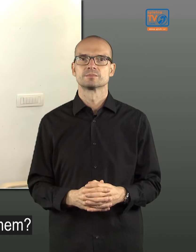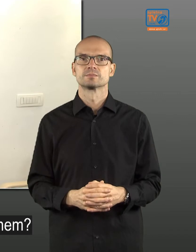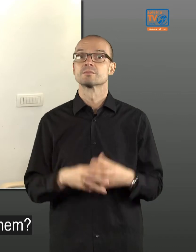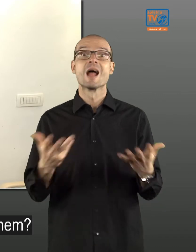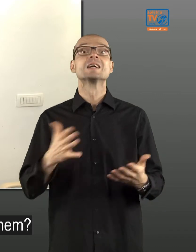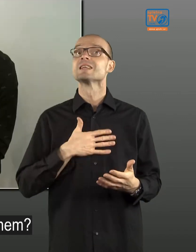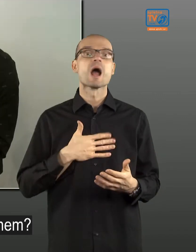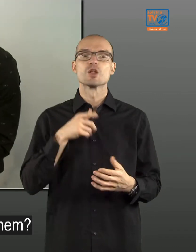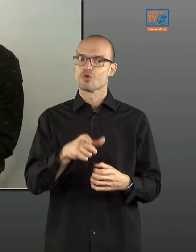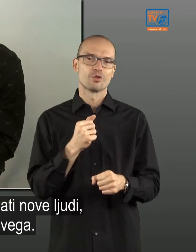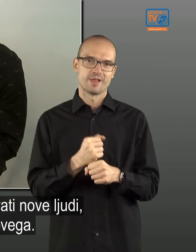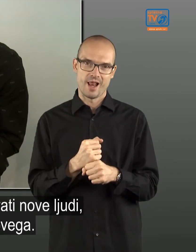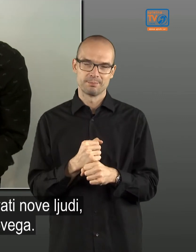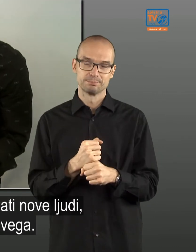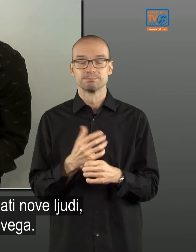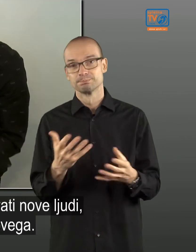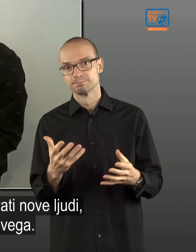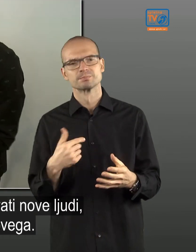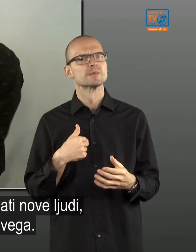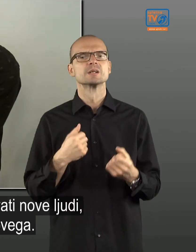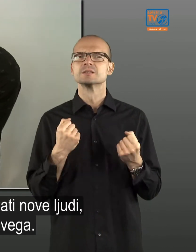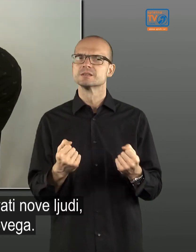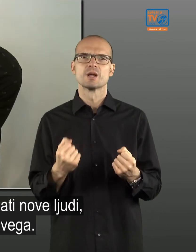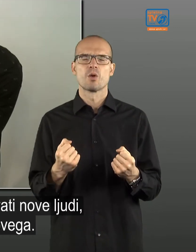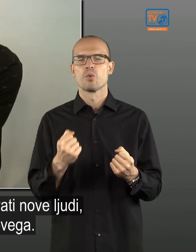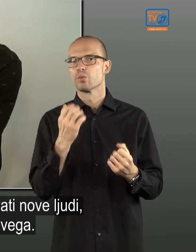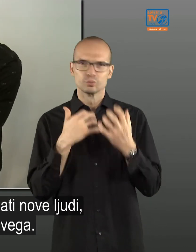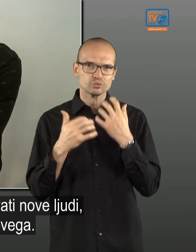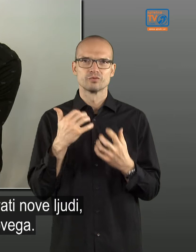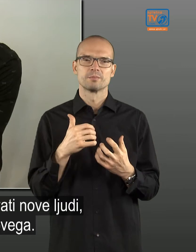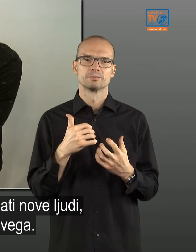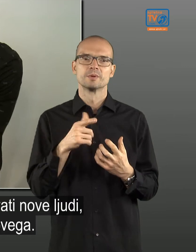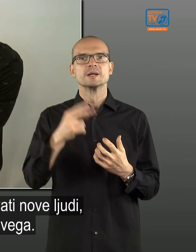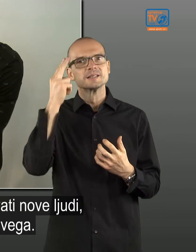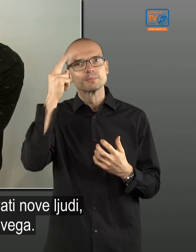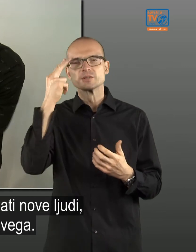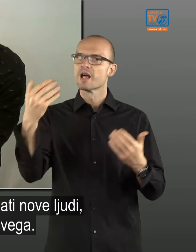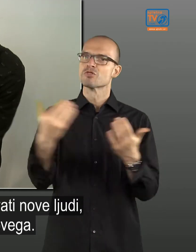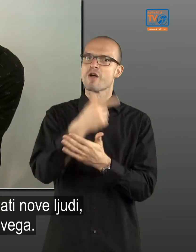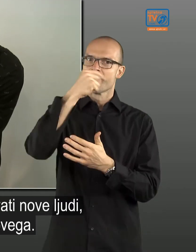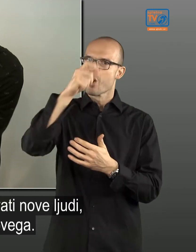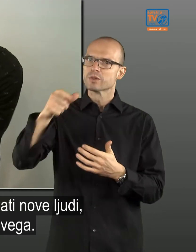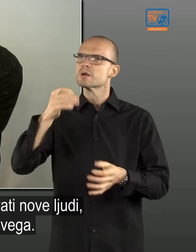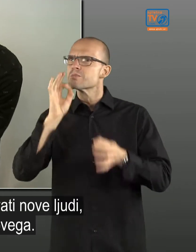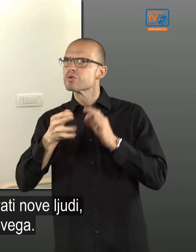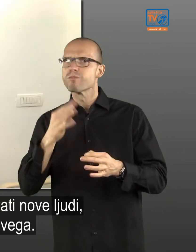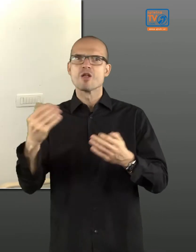Zakaj to počnem? Ne, zelo mi je fajn spoznavati nove ljudi, sprobati kaj